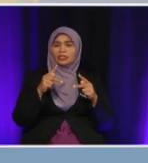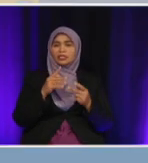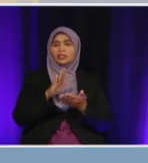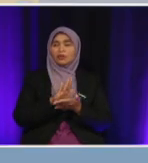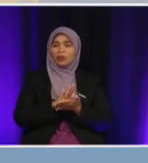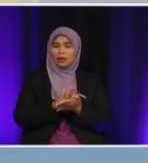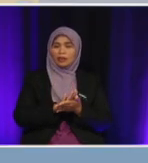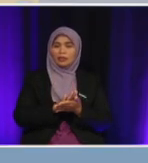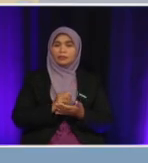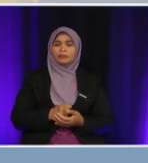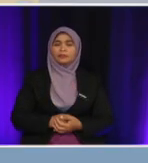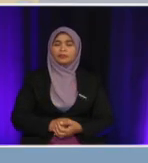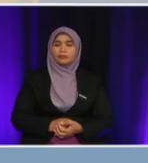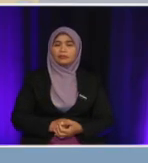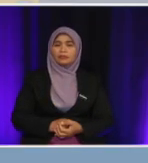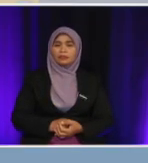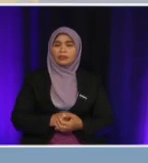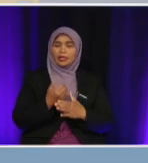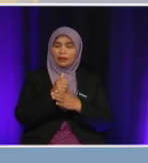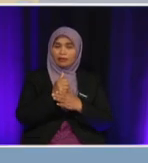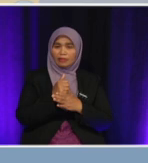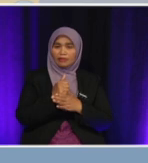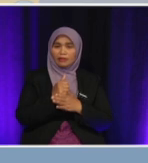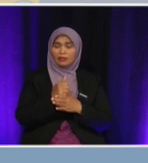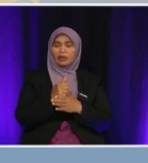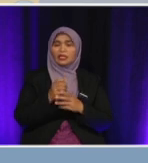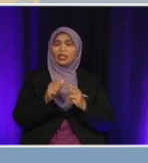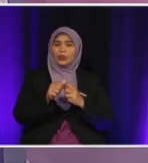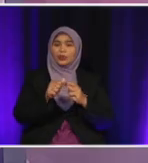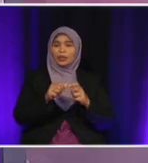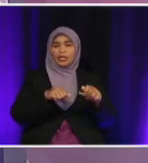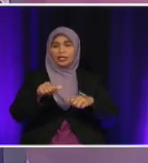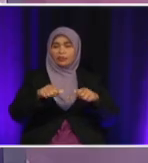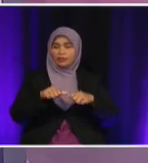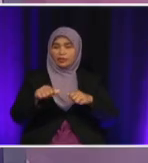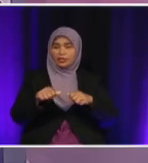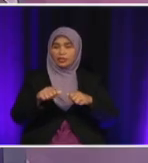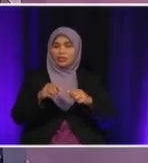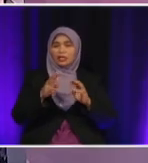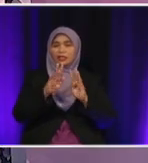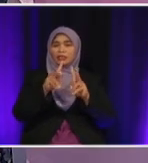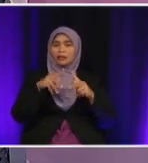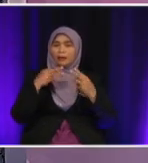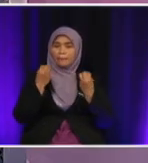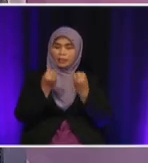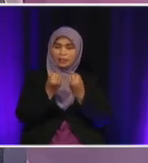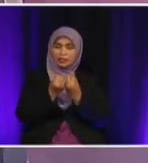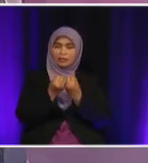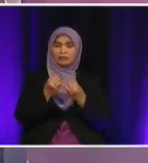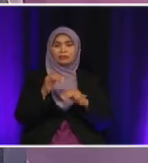yang kita boleh ambil ya antaranya tadi mengikuti activity activity kemasyarakatan ya jangan